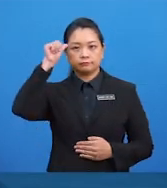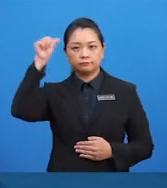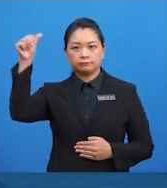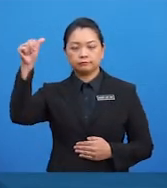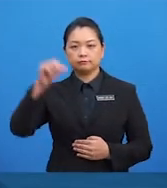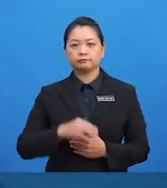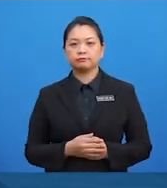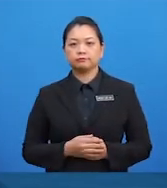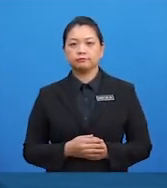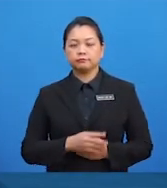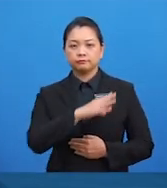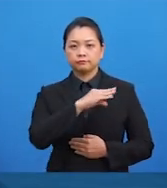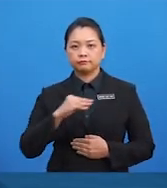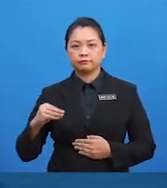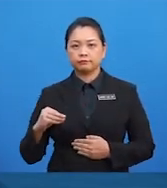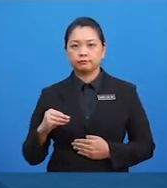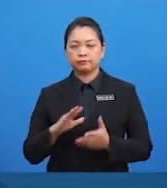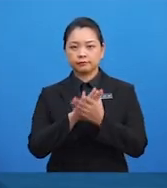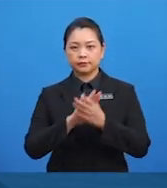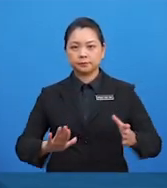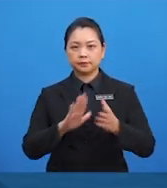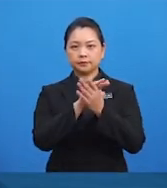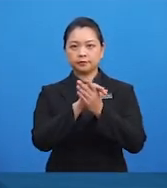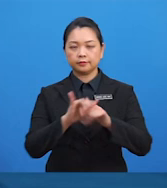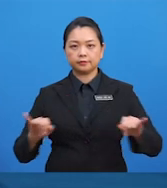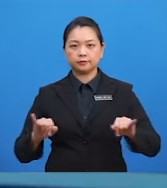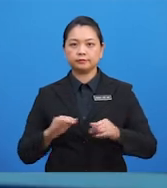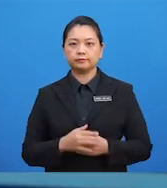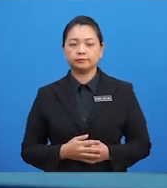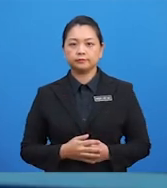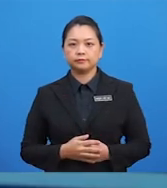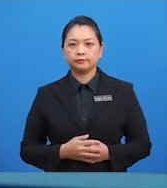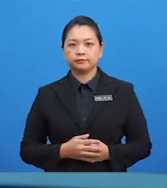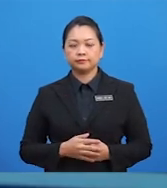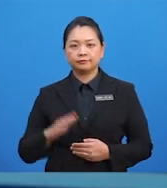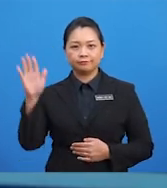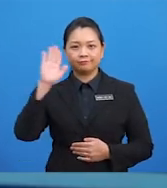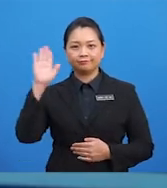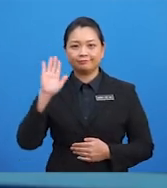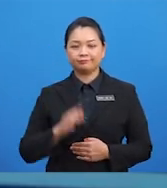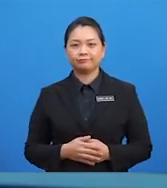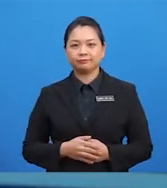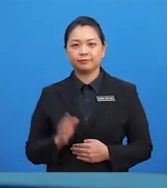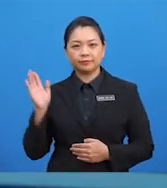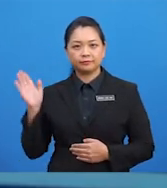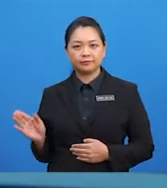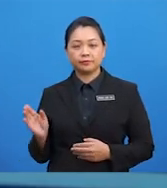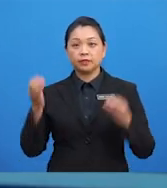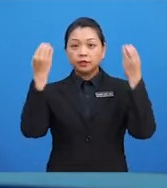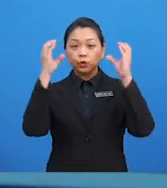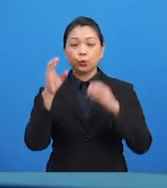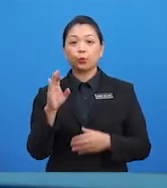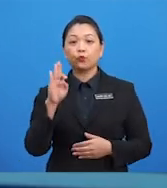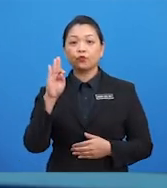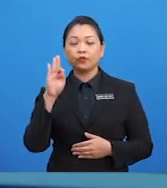Assalamualaikum dan selamat sejahtera. Hai, saya Cikgu Fazli